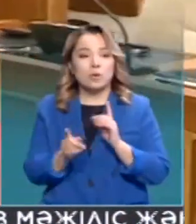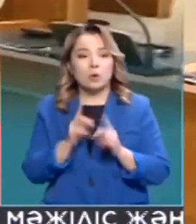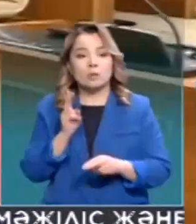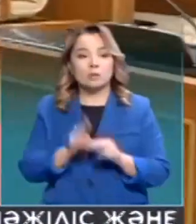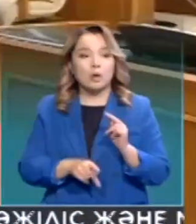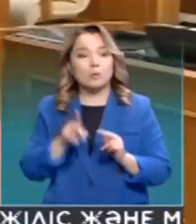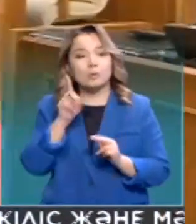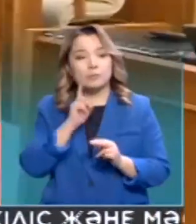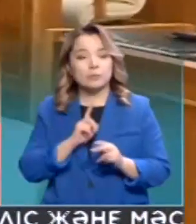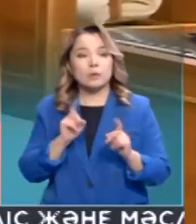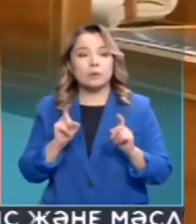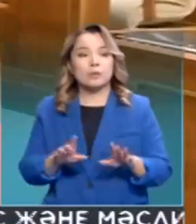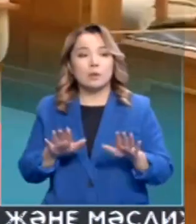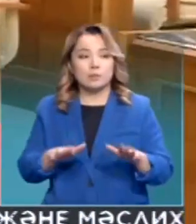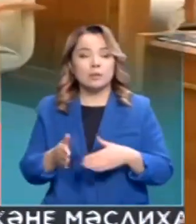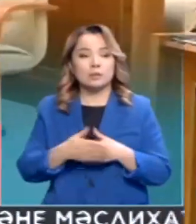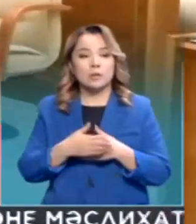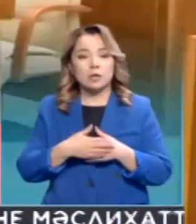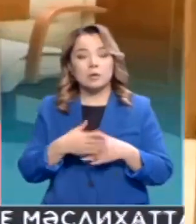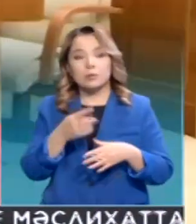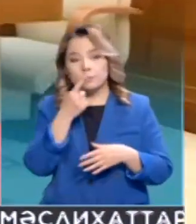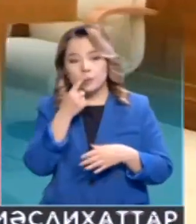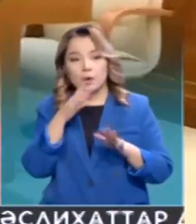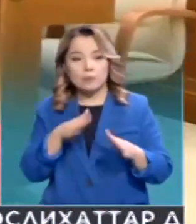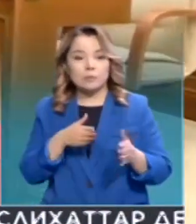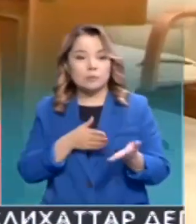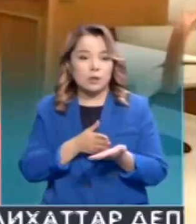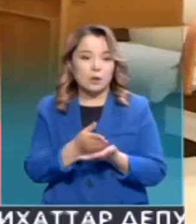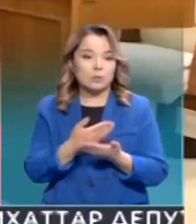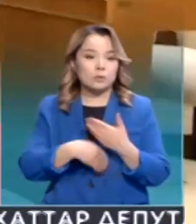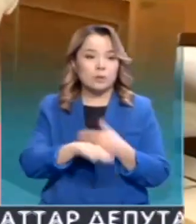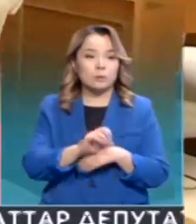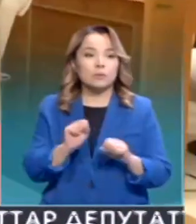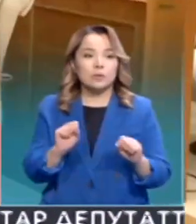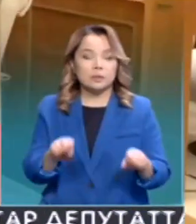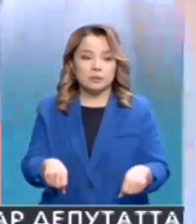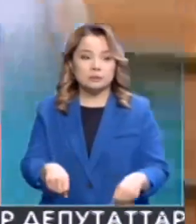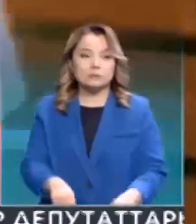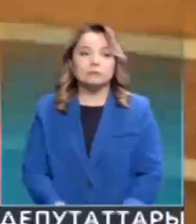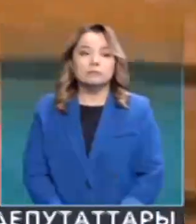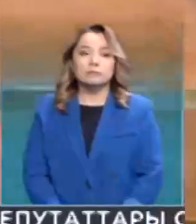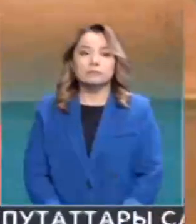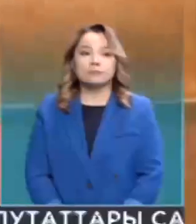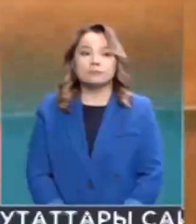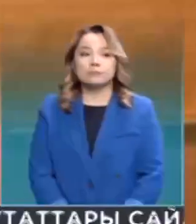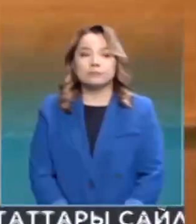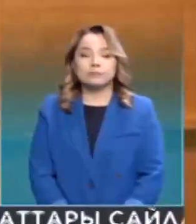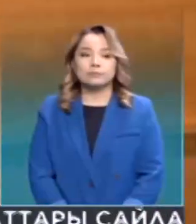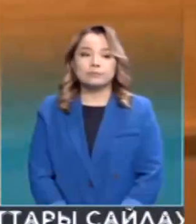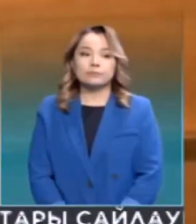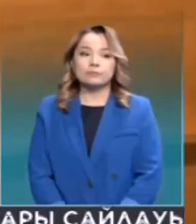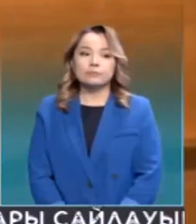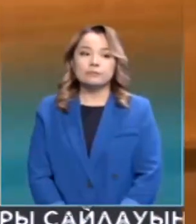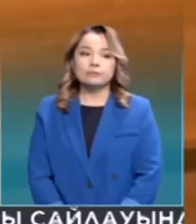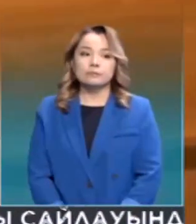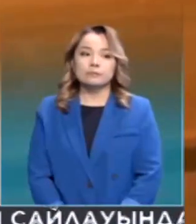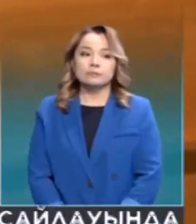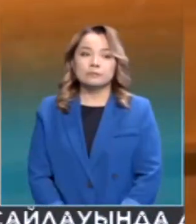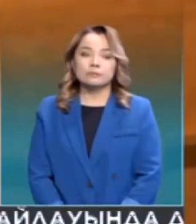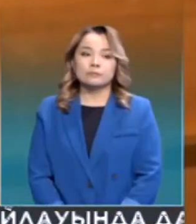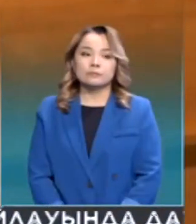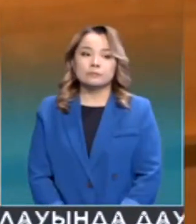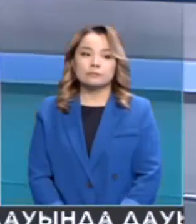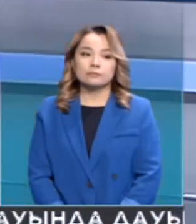өзіне ыңғайлы отырған жеріне жақын жерден шығып кете алады. Айя Мүтәлі, Жасұлан Жақсай, Қазақстан ұлттық арнасы.